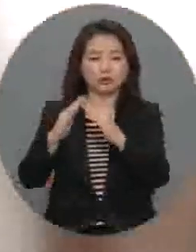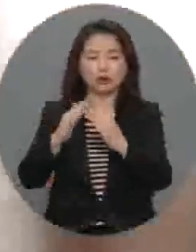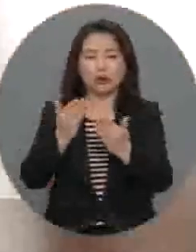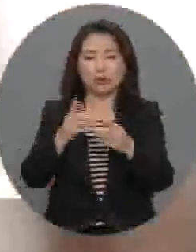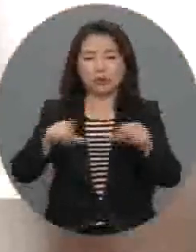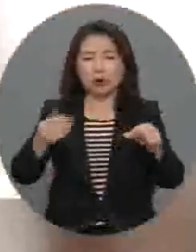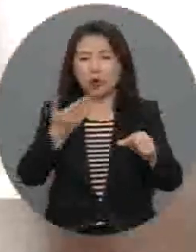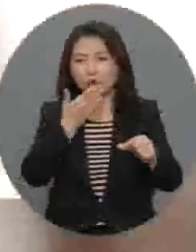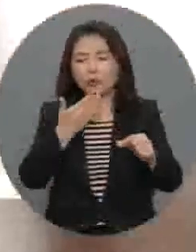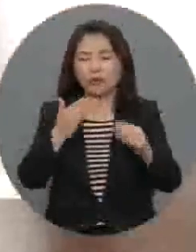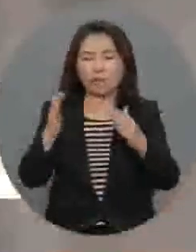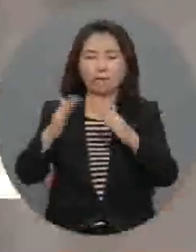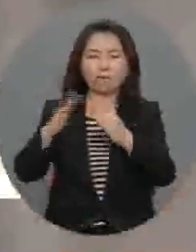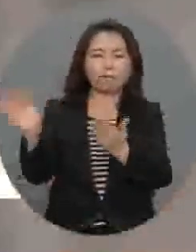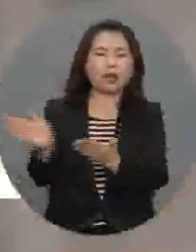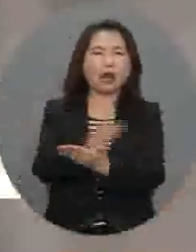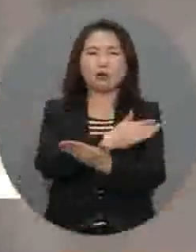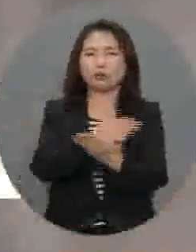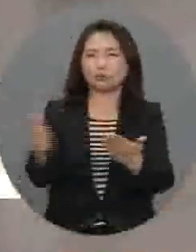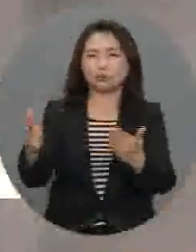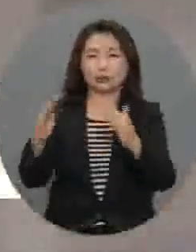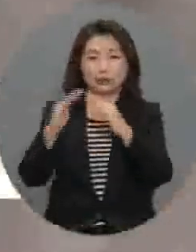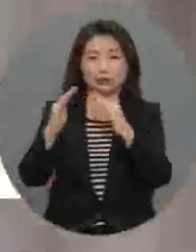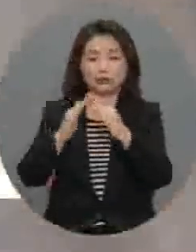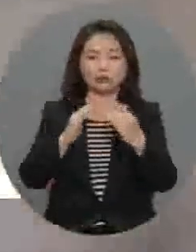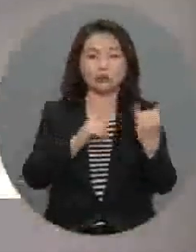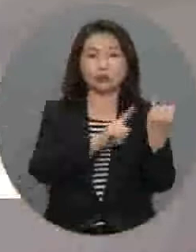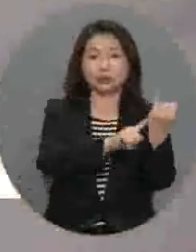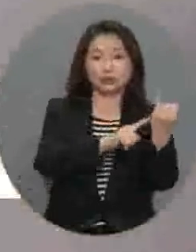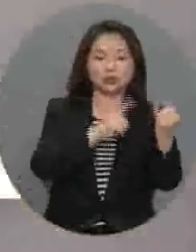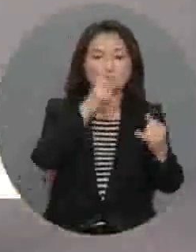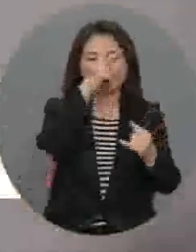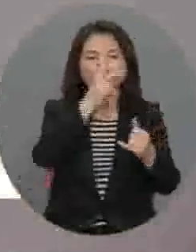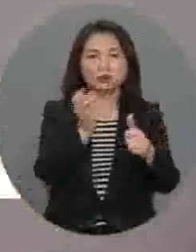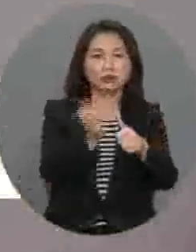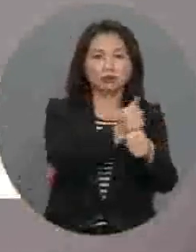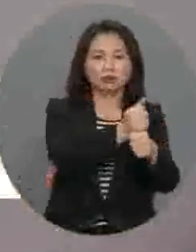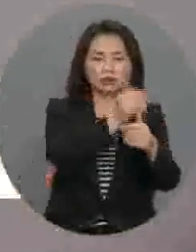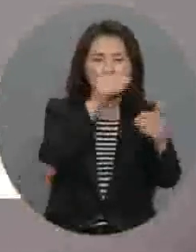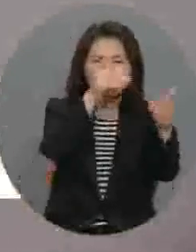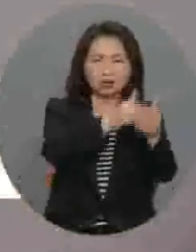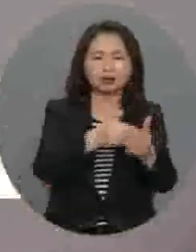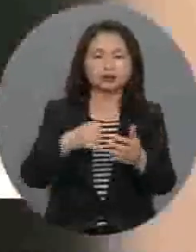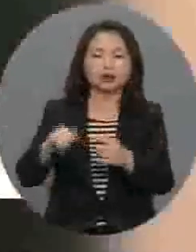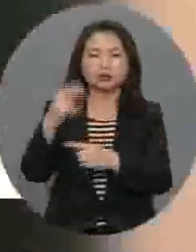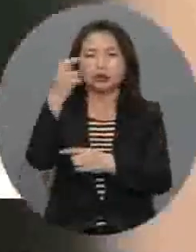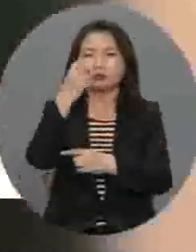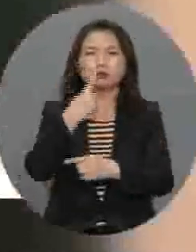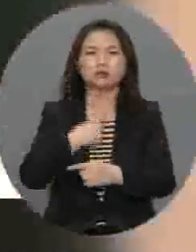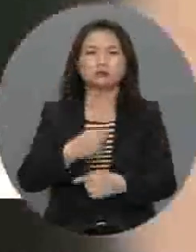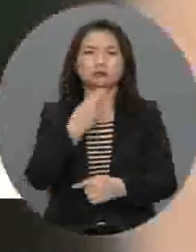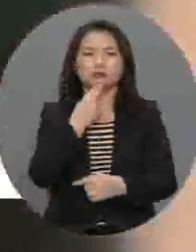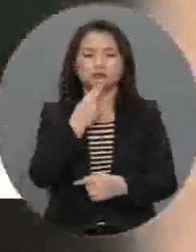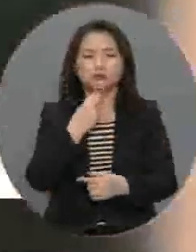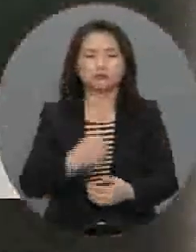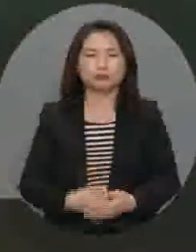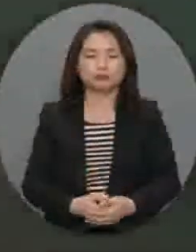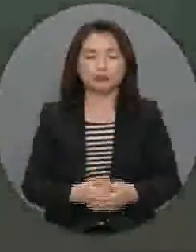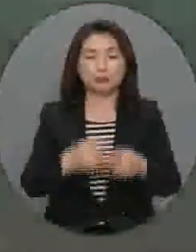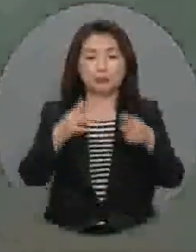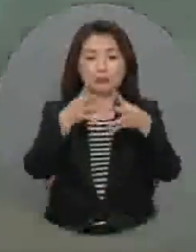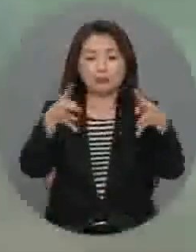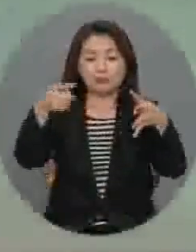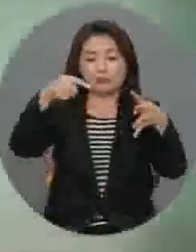먹을 것도 없는 말 그대로 빈집이었지만 A씨는 경찰에 붙잡힐 때까지 딸을 살피지 않았습니다.